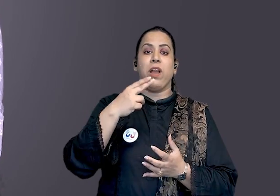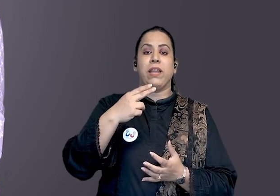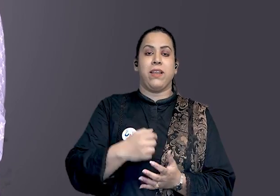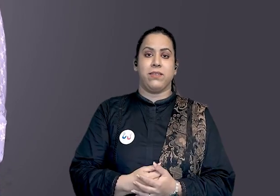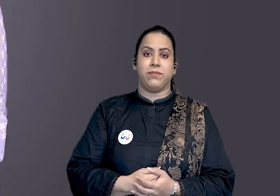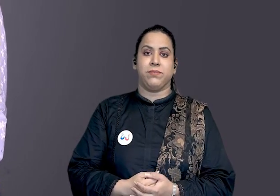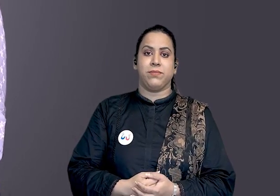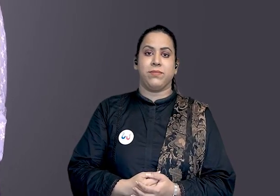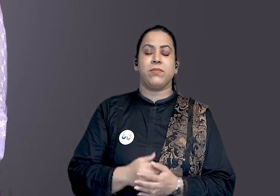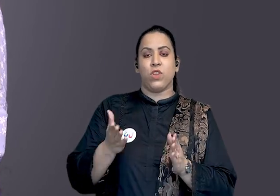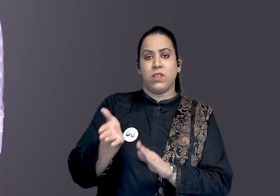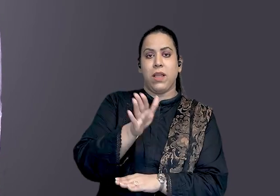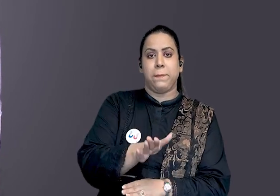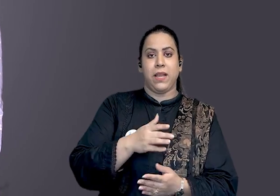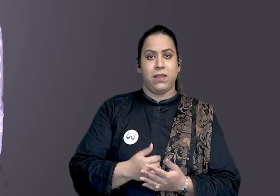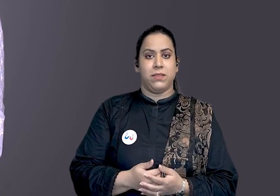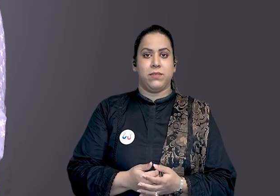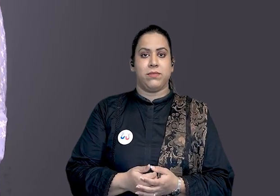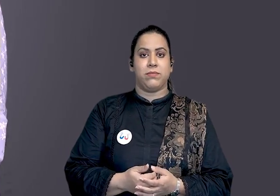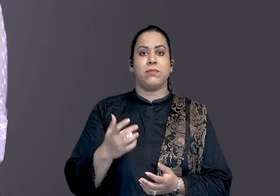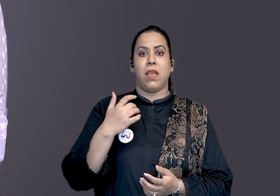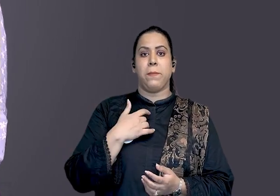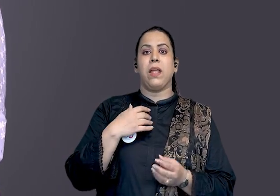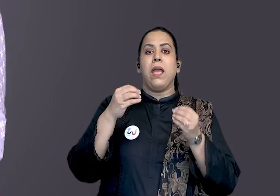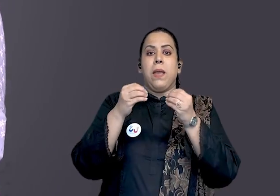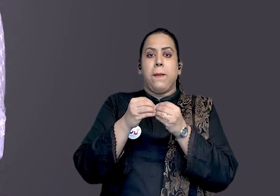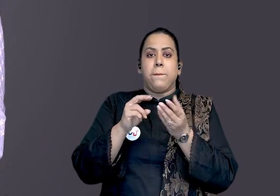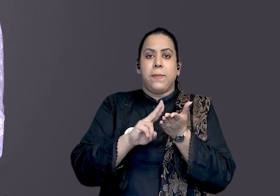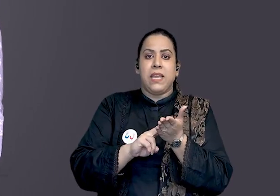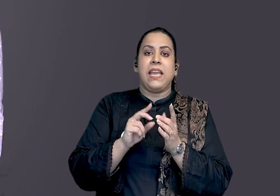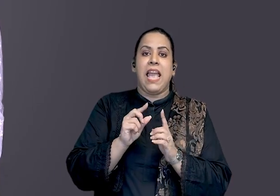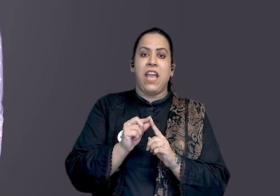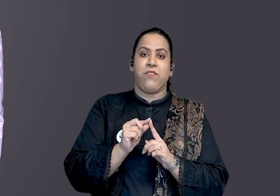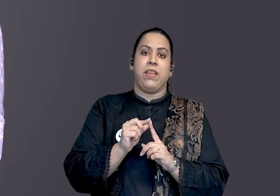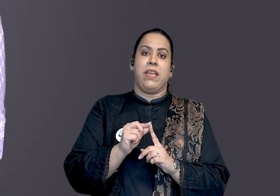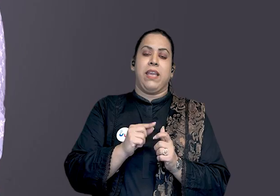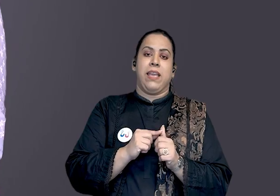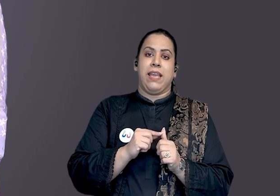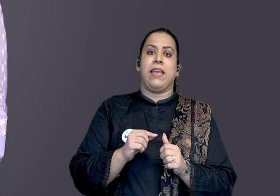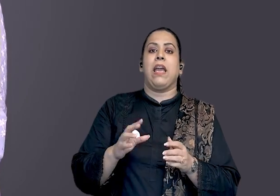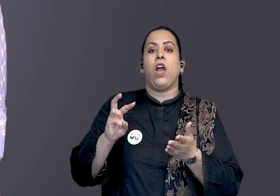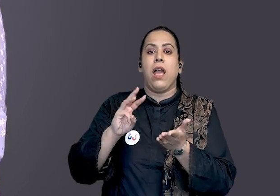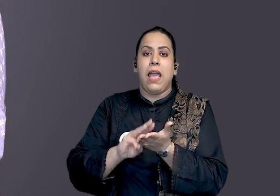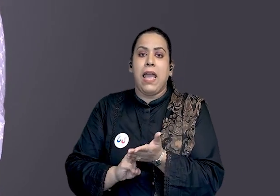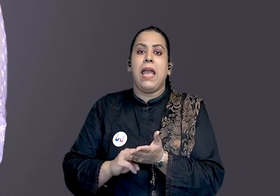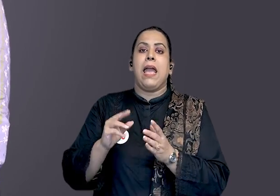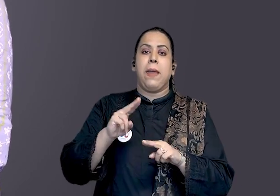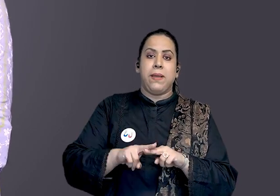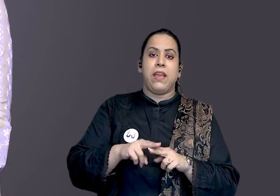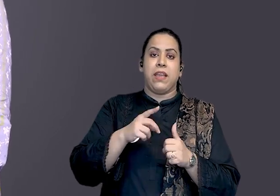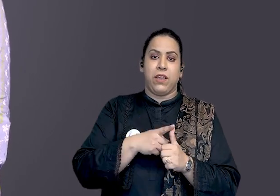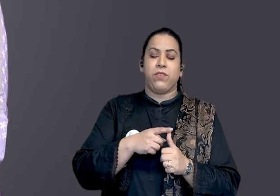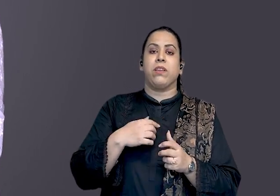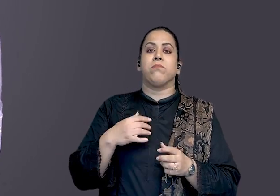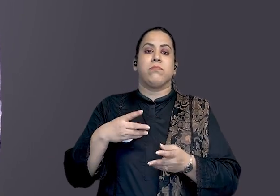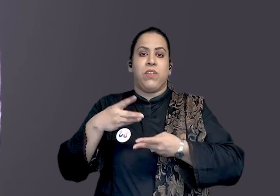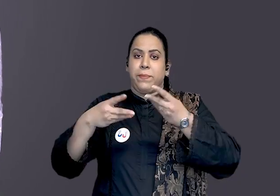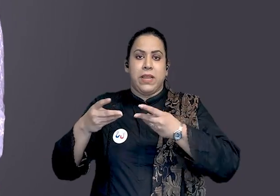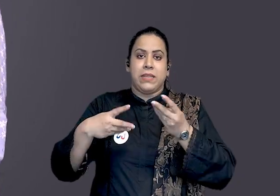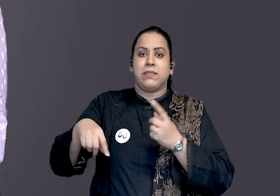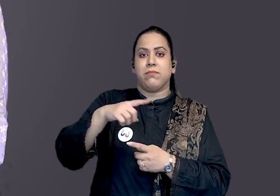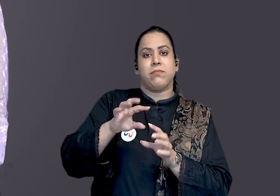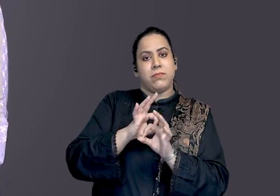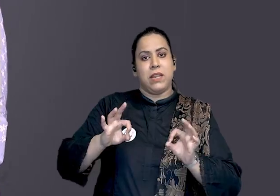fine arts. और उसके बाद जो है मेरा BFA और MFA that was in advertising